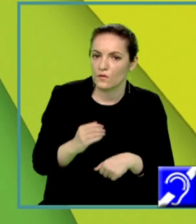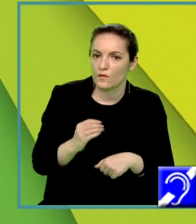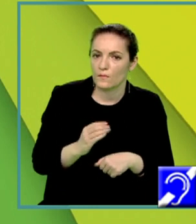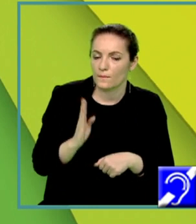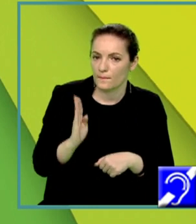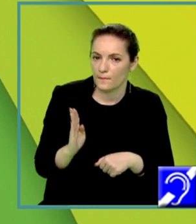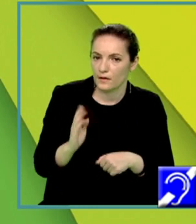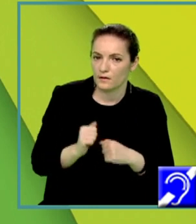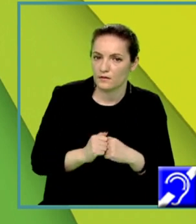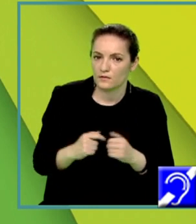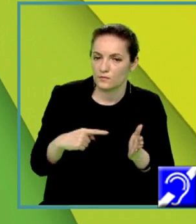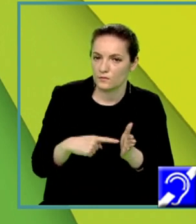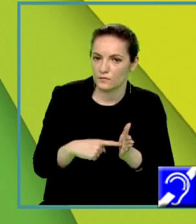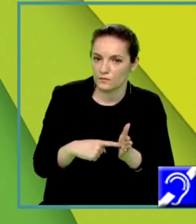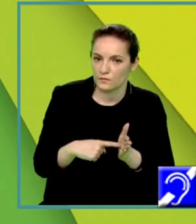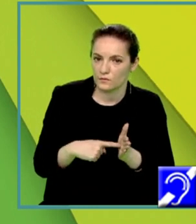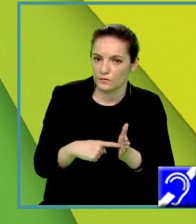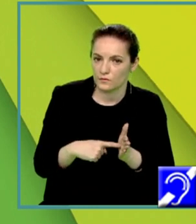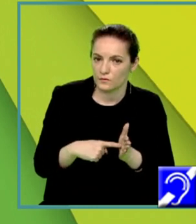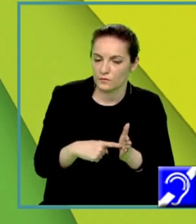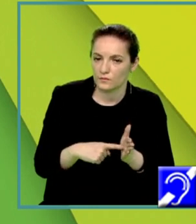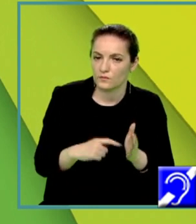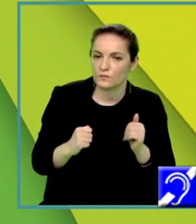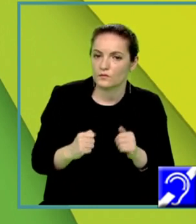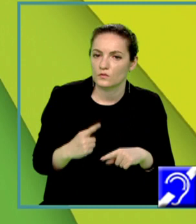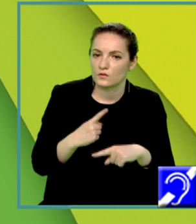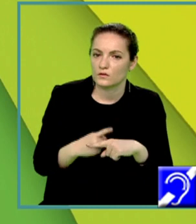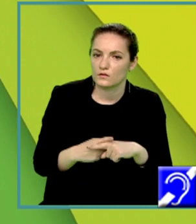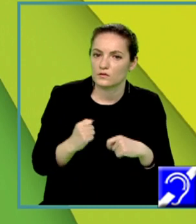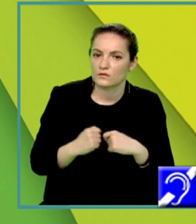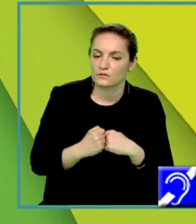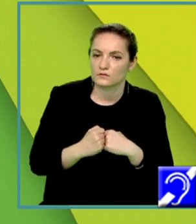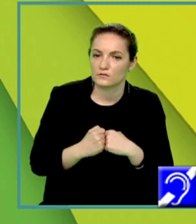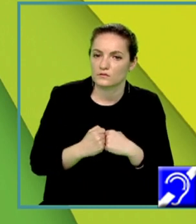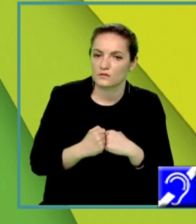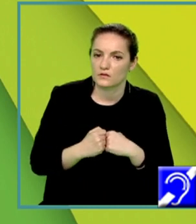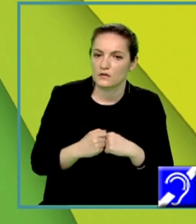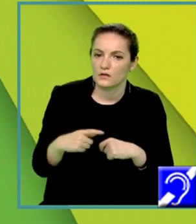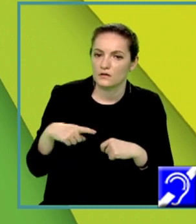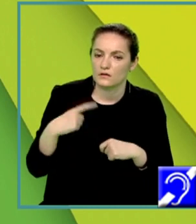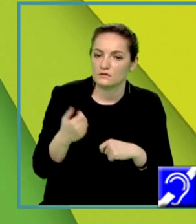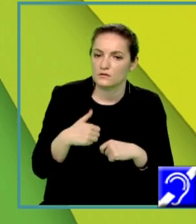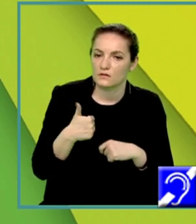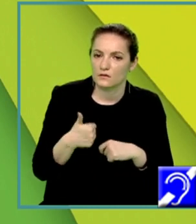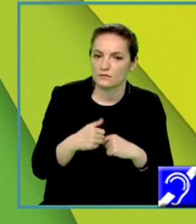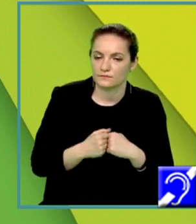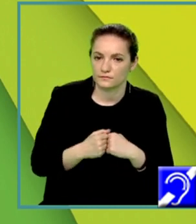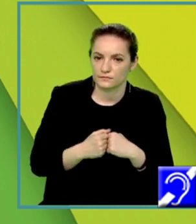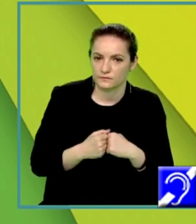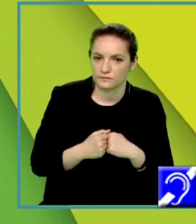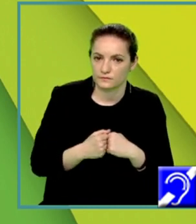că punctul de intersecție a graficelor celor două funcții este punctul A. În cazul în